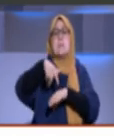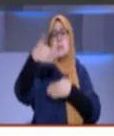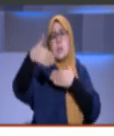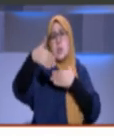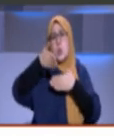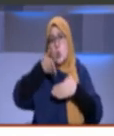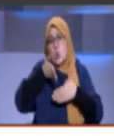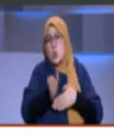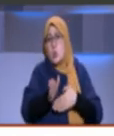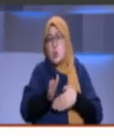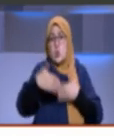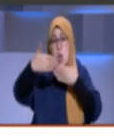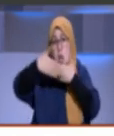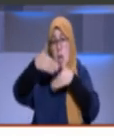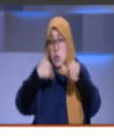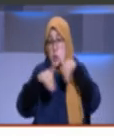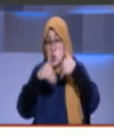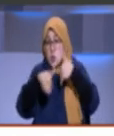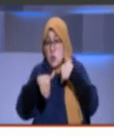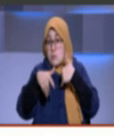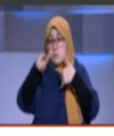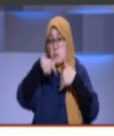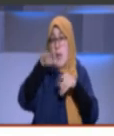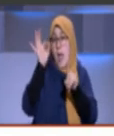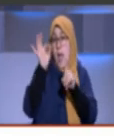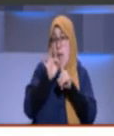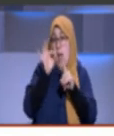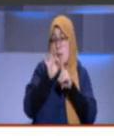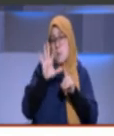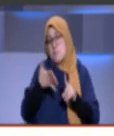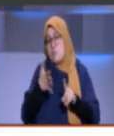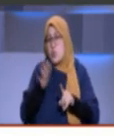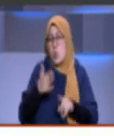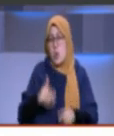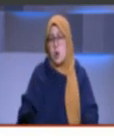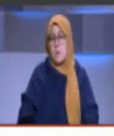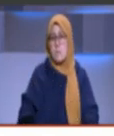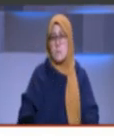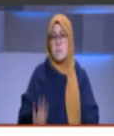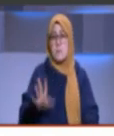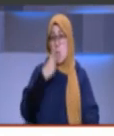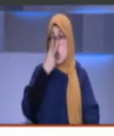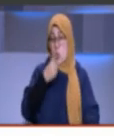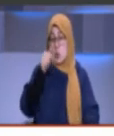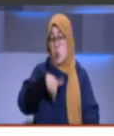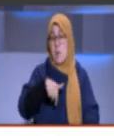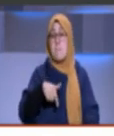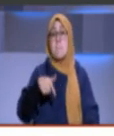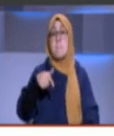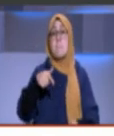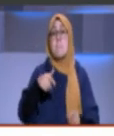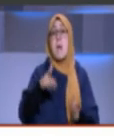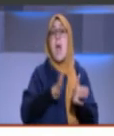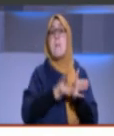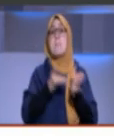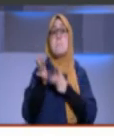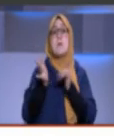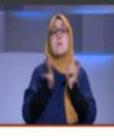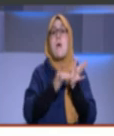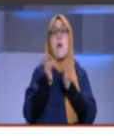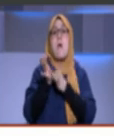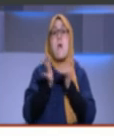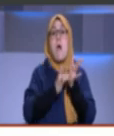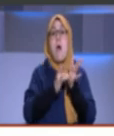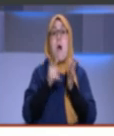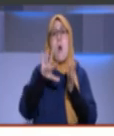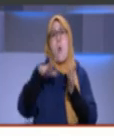من نقاط أو أهداف متوقعة. إحنا قدام الأميرية قدام المطرية أيضا أحياء متشابهة إلى